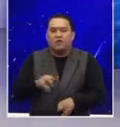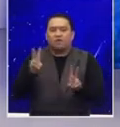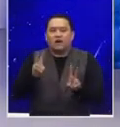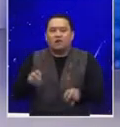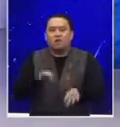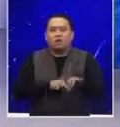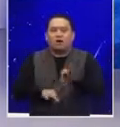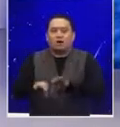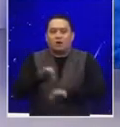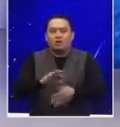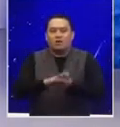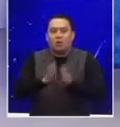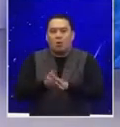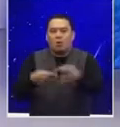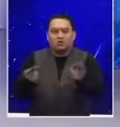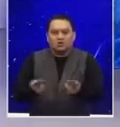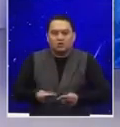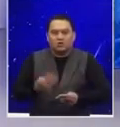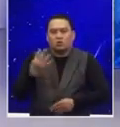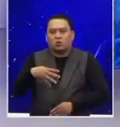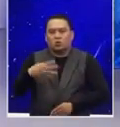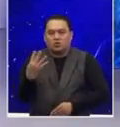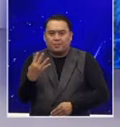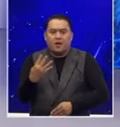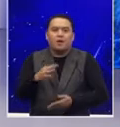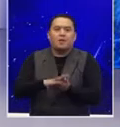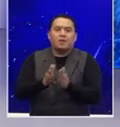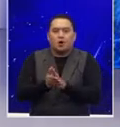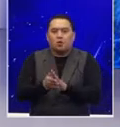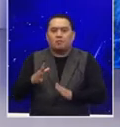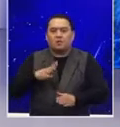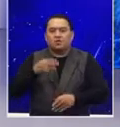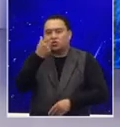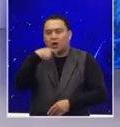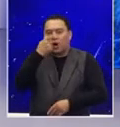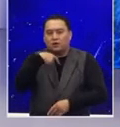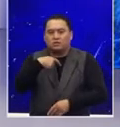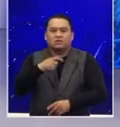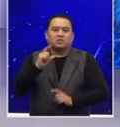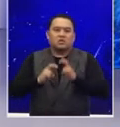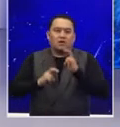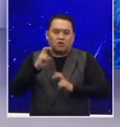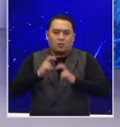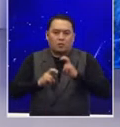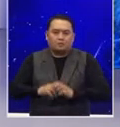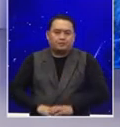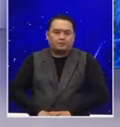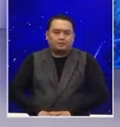рамках проекта уже заключено 44 соглашения. Очередной меморандум подписан с Жаркентским крахмалопаточным